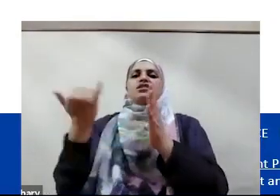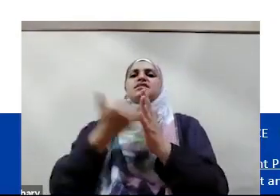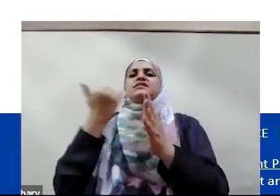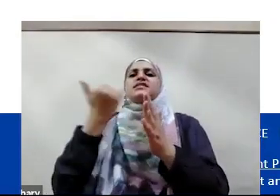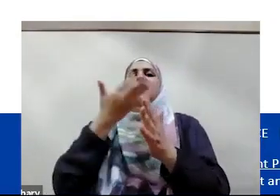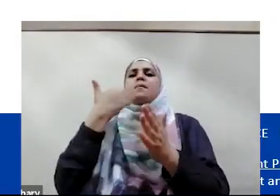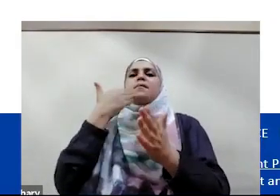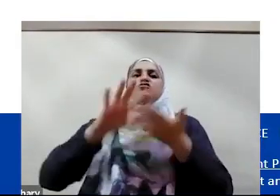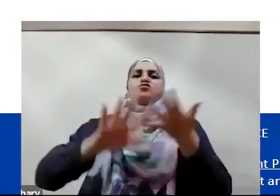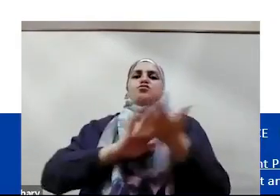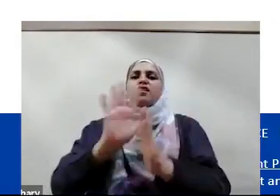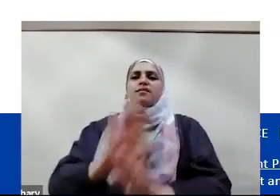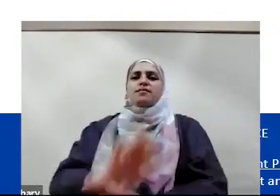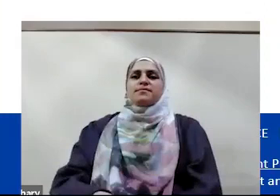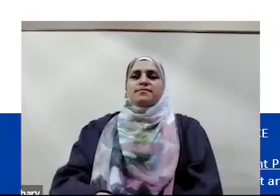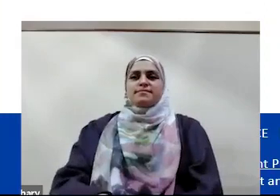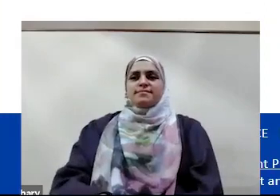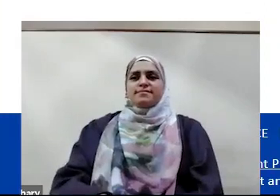مشاكل.